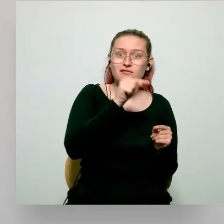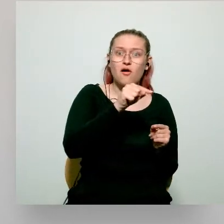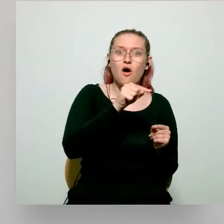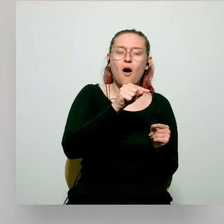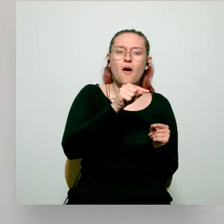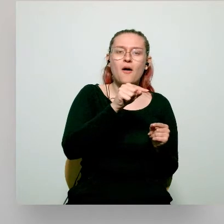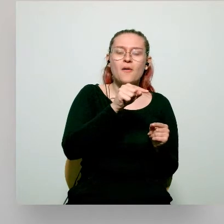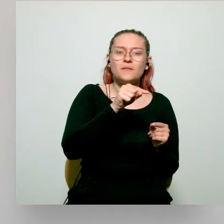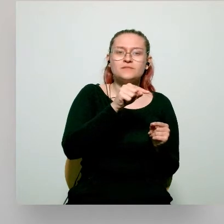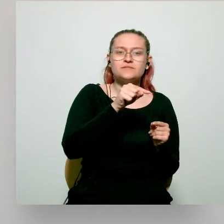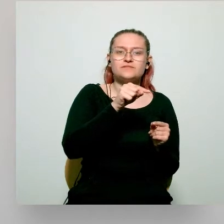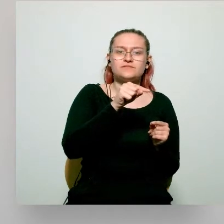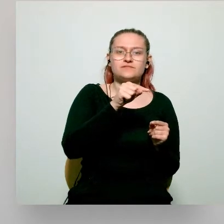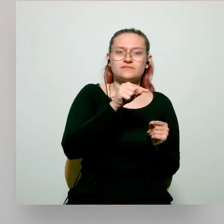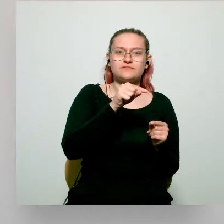które na to